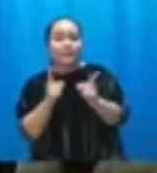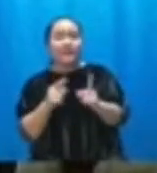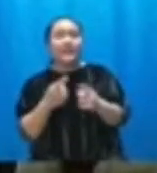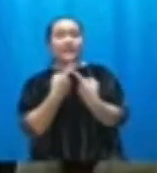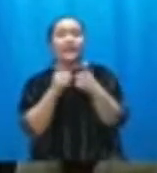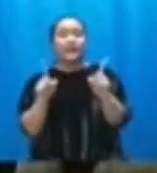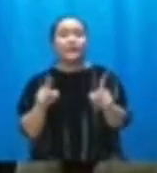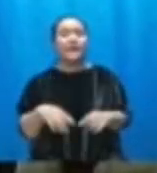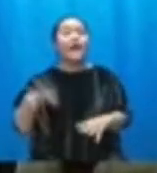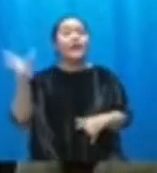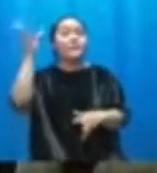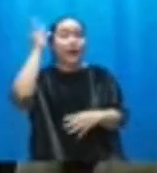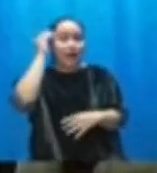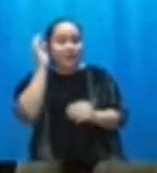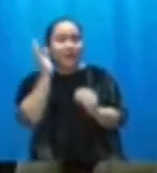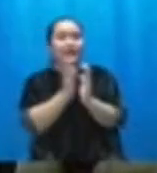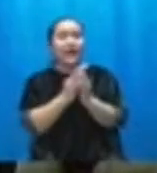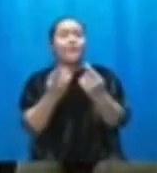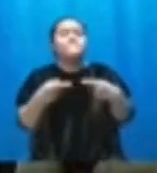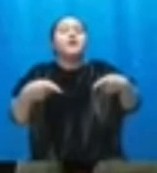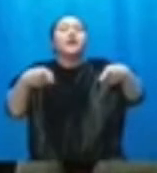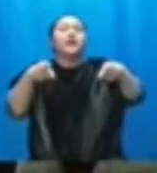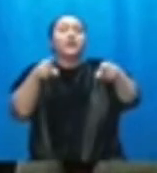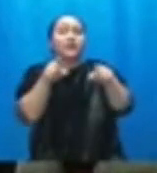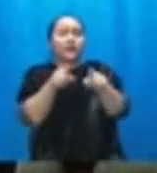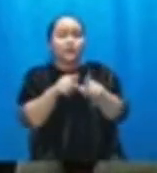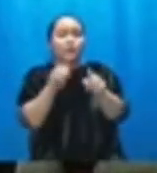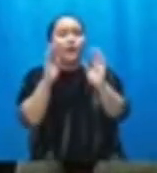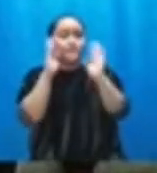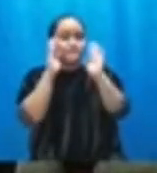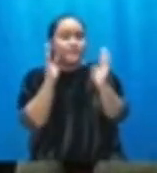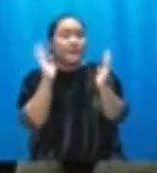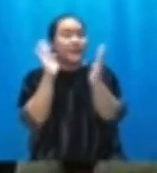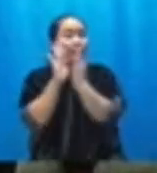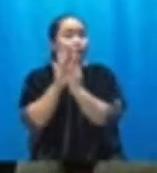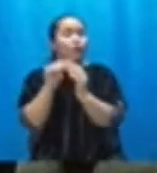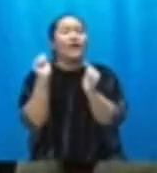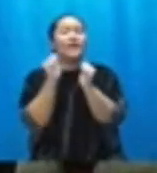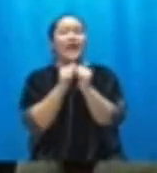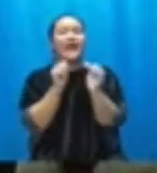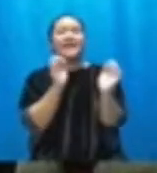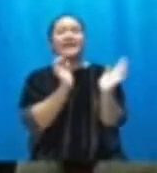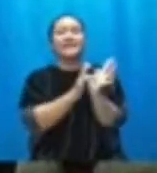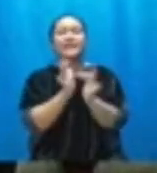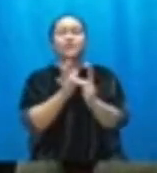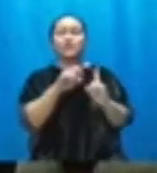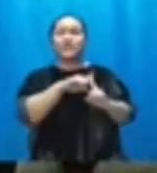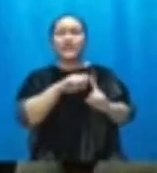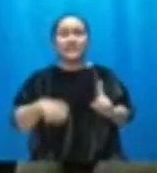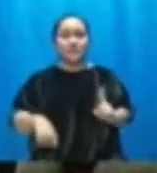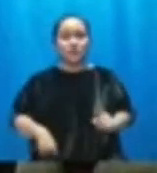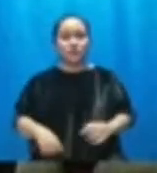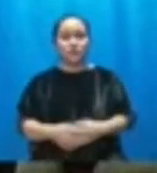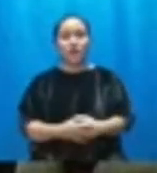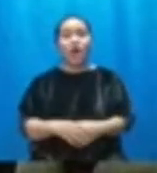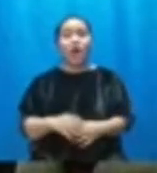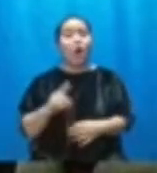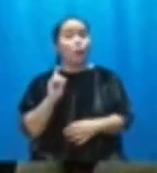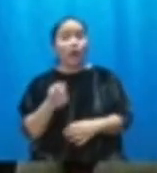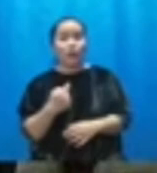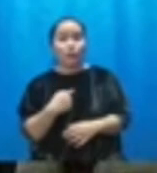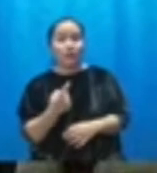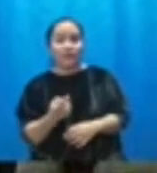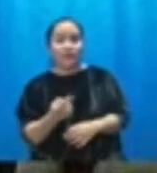bertemu dengan Yesus Kristus itulah tujuannya sehingga walaupun kita hafal kitab suci kita